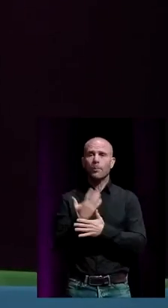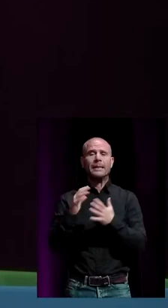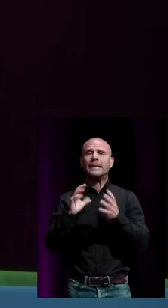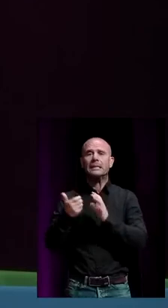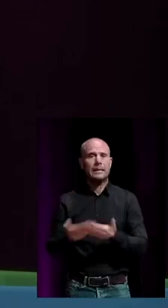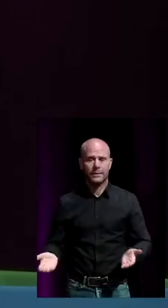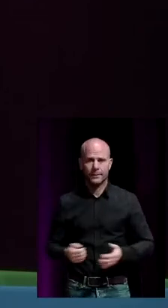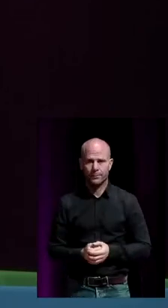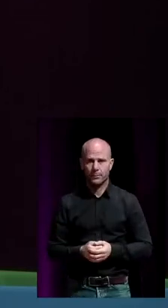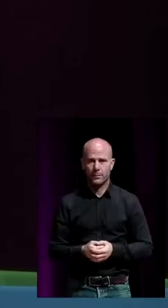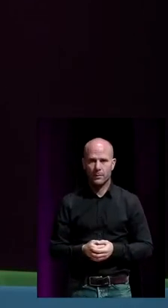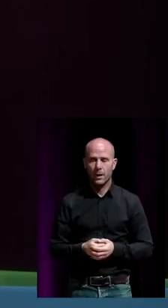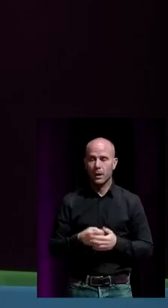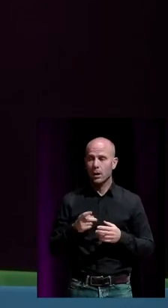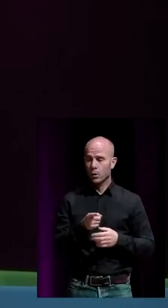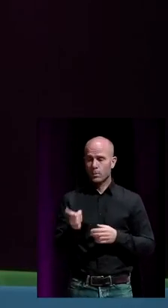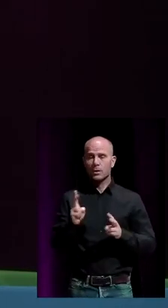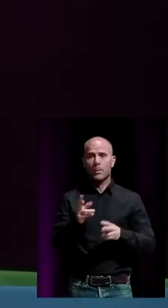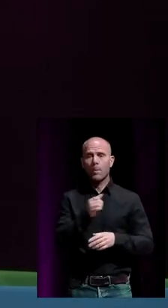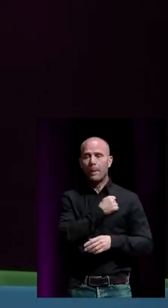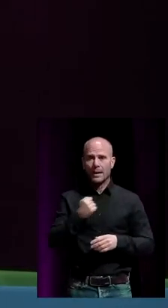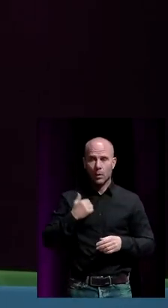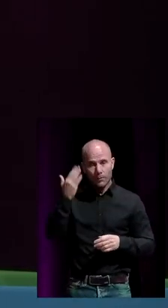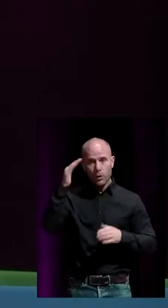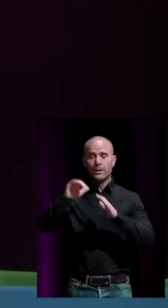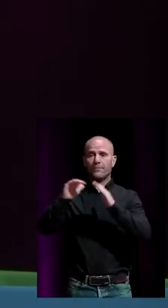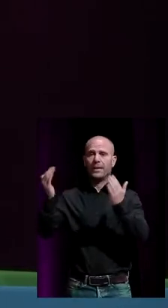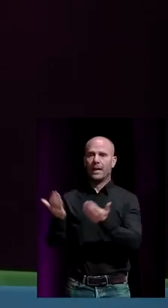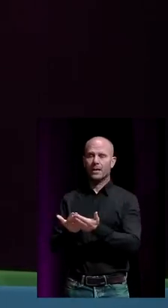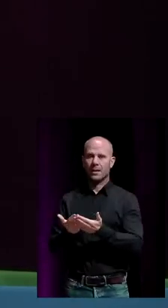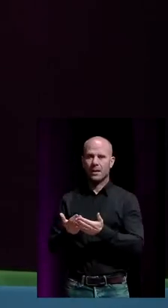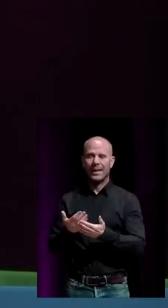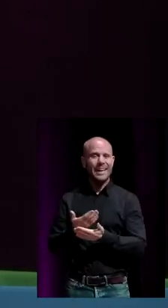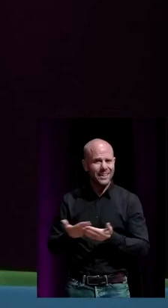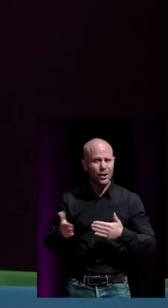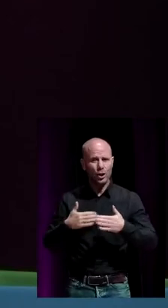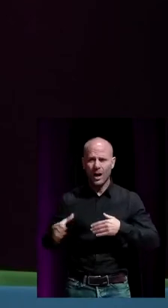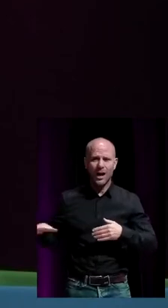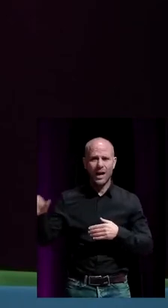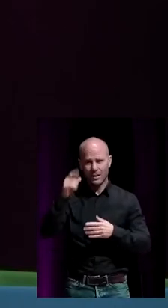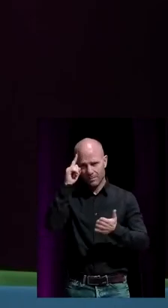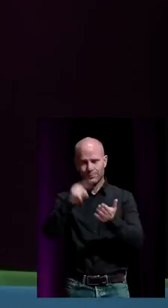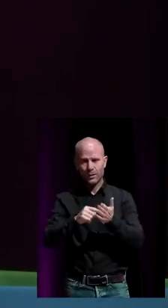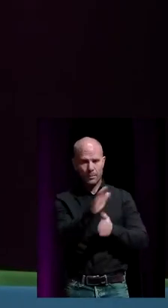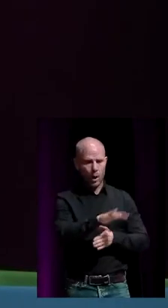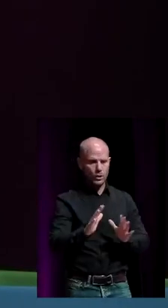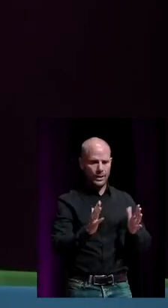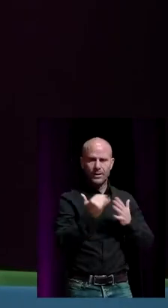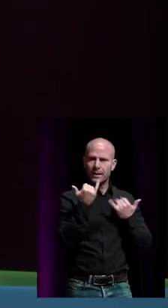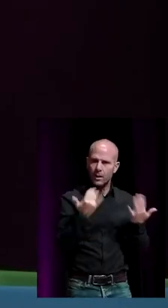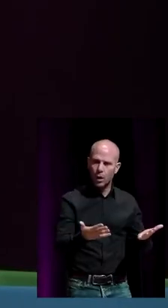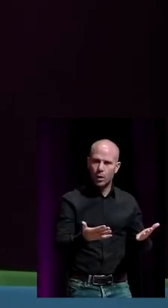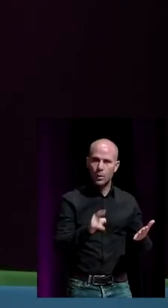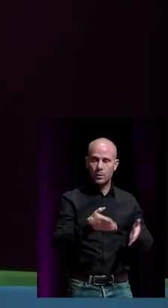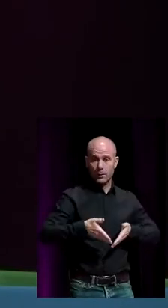Att våra makthavare, att den vuxna världen inte gör allt de kan för att barnen som lever idag och de som kommer